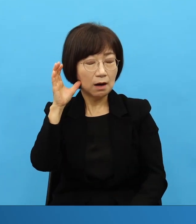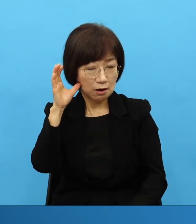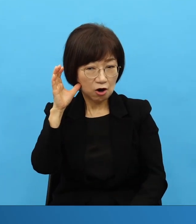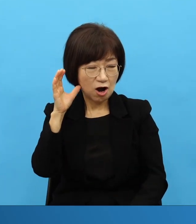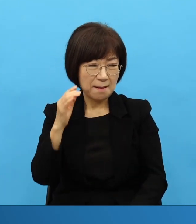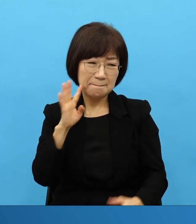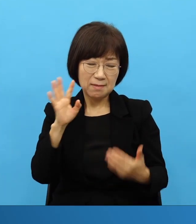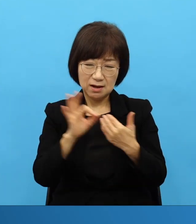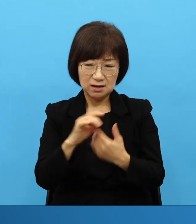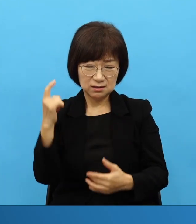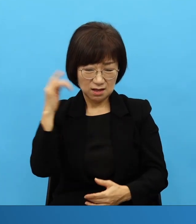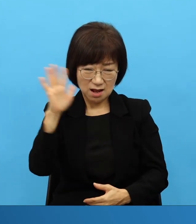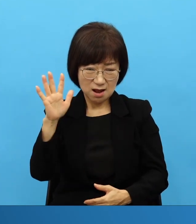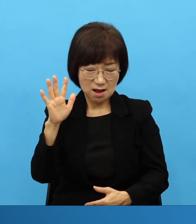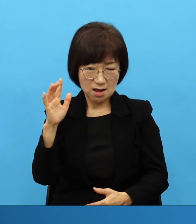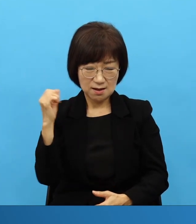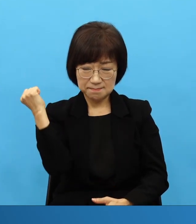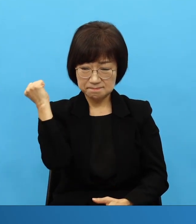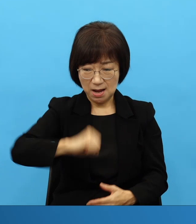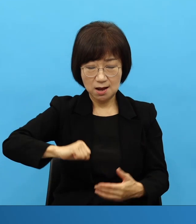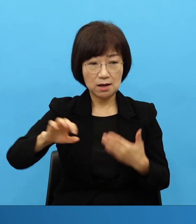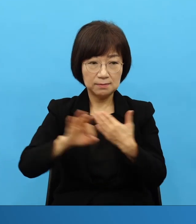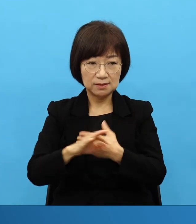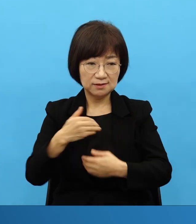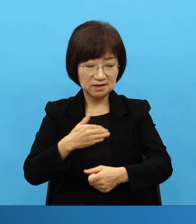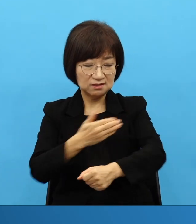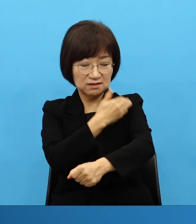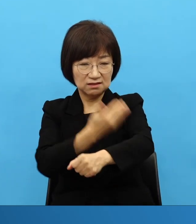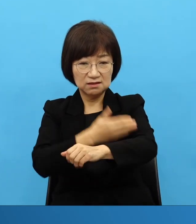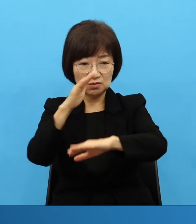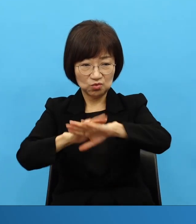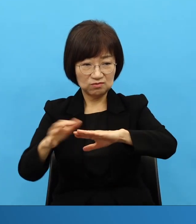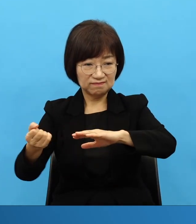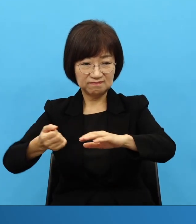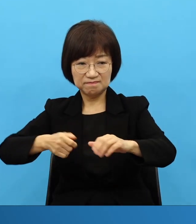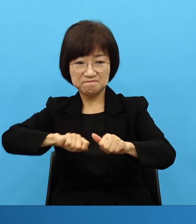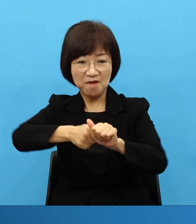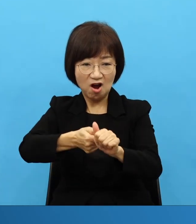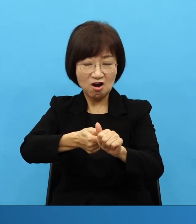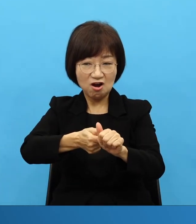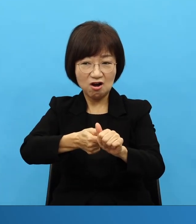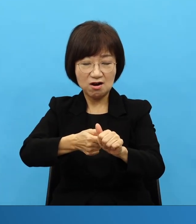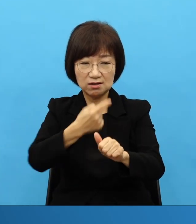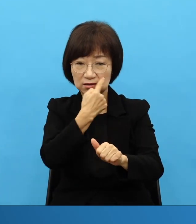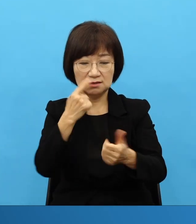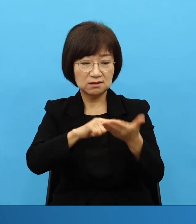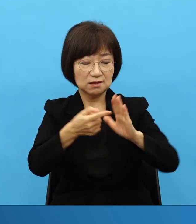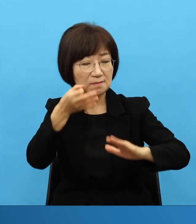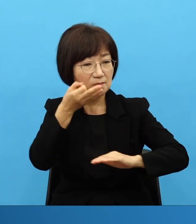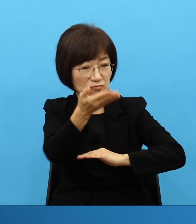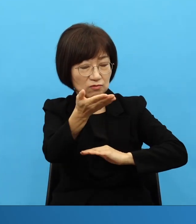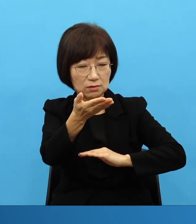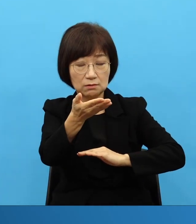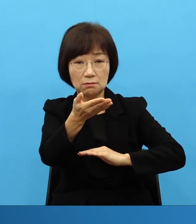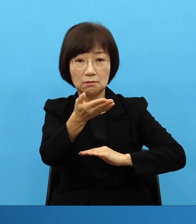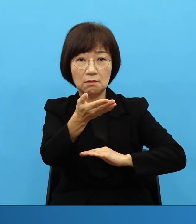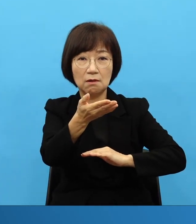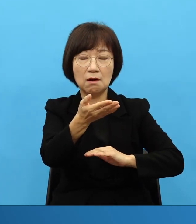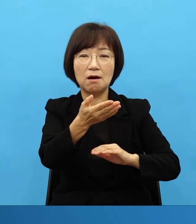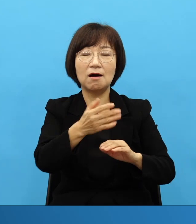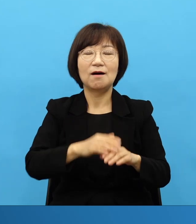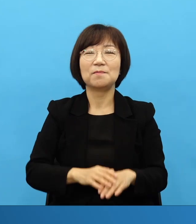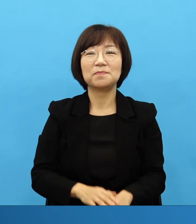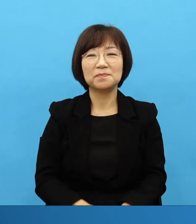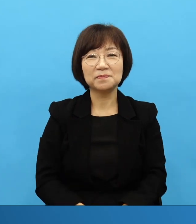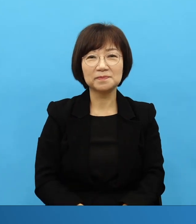능한 손으로 쳐서 증거를 보이겠다. And if they do not, I will hit them with my almighty hands and 그게 show my 회복되죠. evidence. That was 어마어마한 restored. 거예요